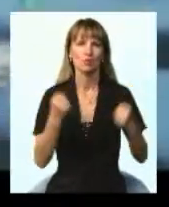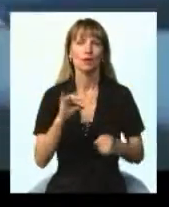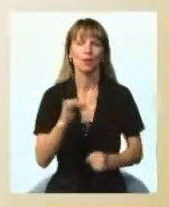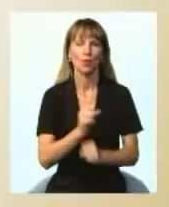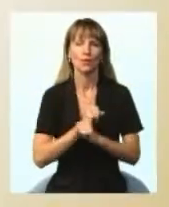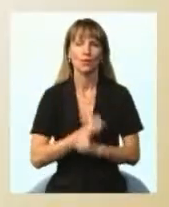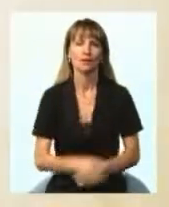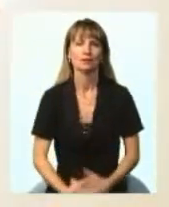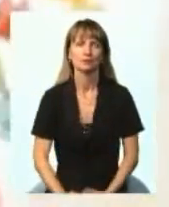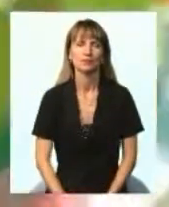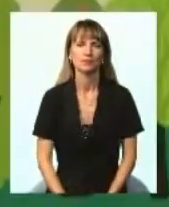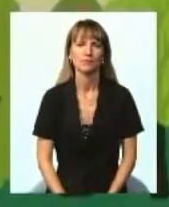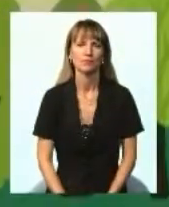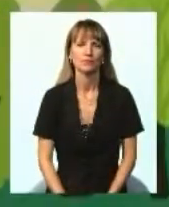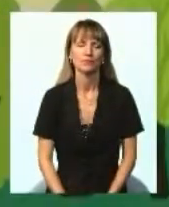відпочинку.